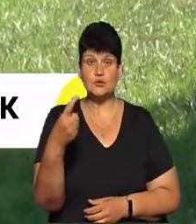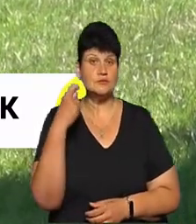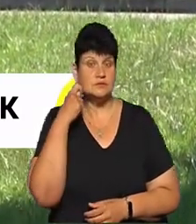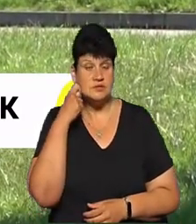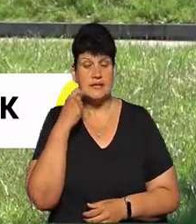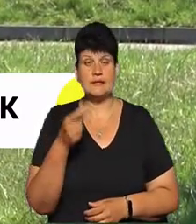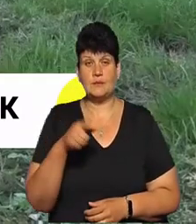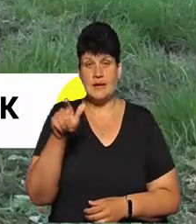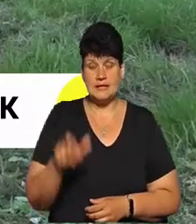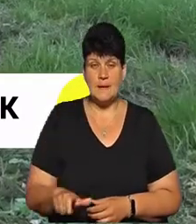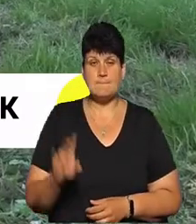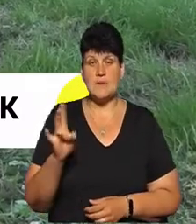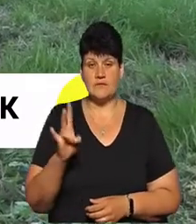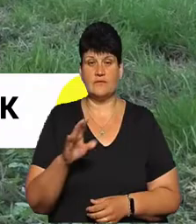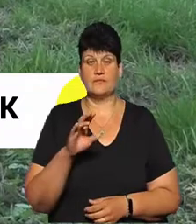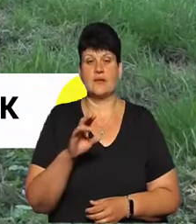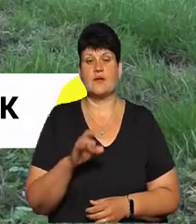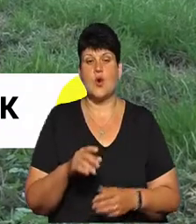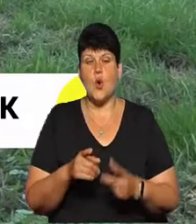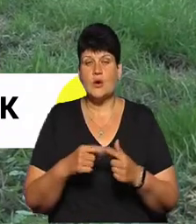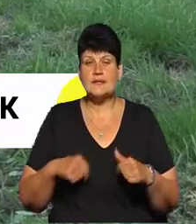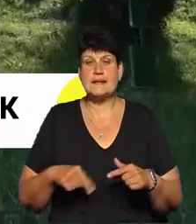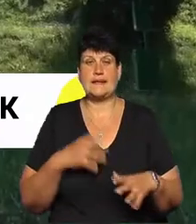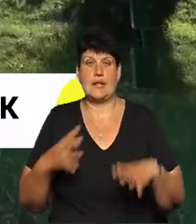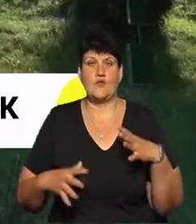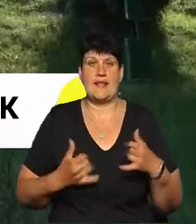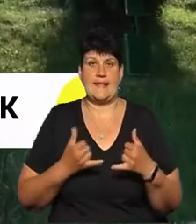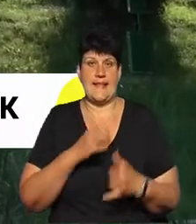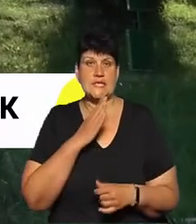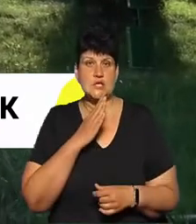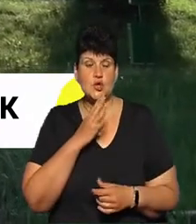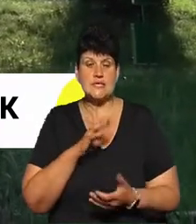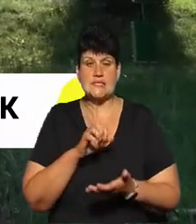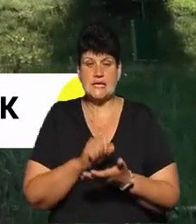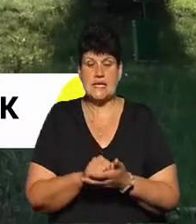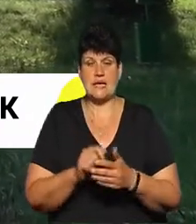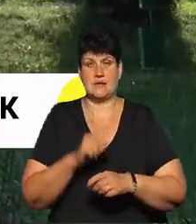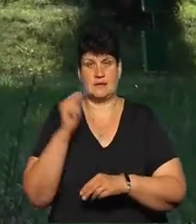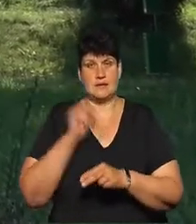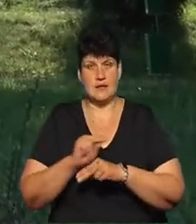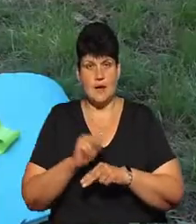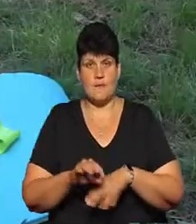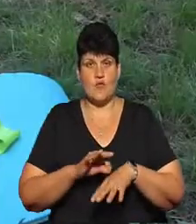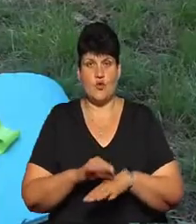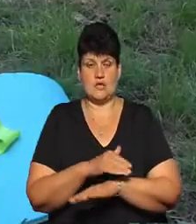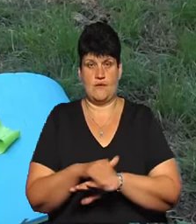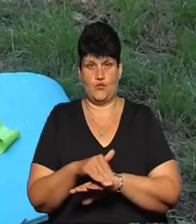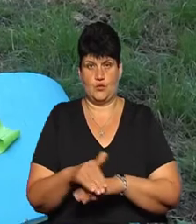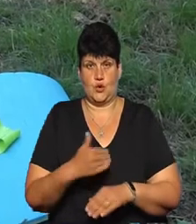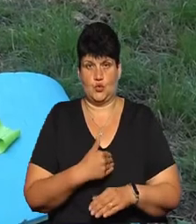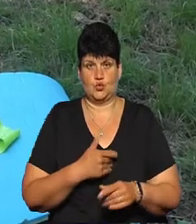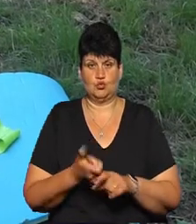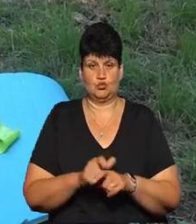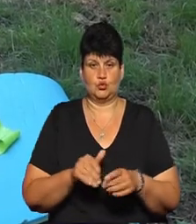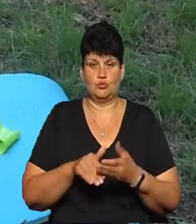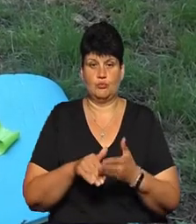Миколаєва Вероніка Заярська організовує тренування для жінок. Заняття проводить на вулиці. Я дуже хочу допомагати людям у цей складний